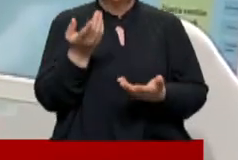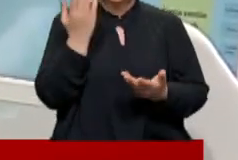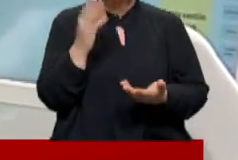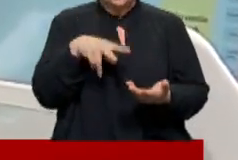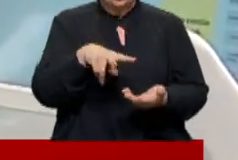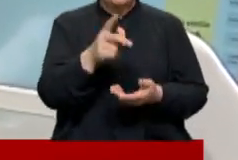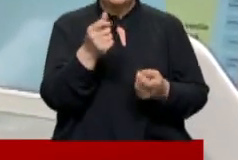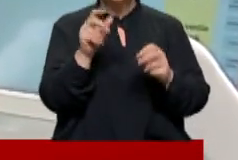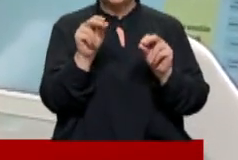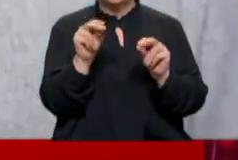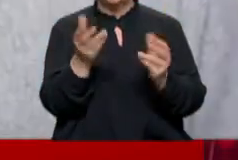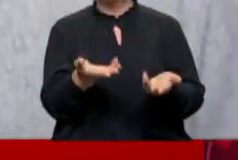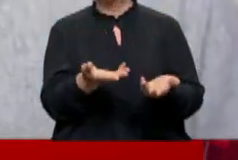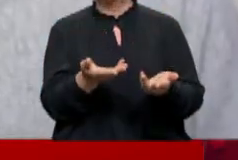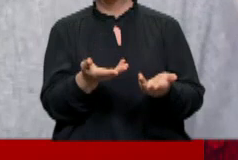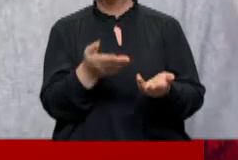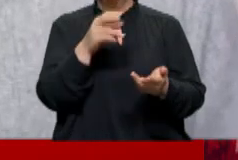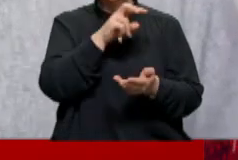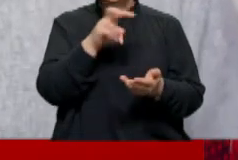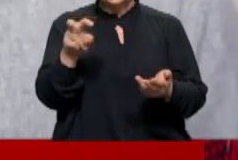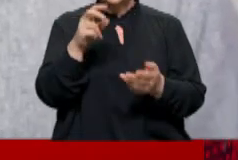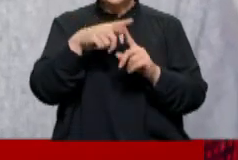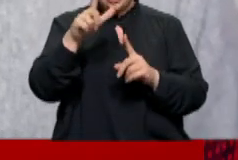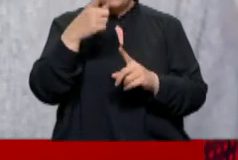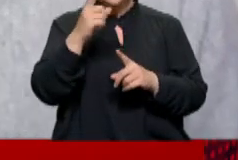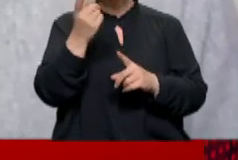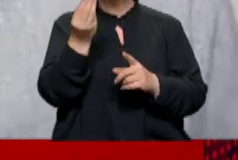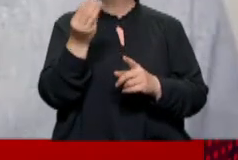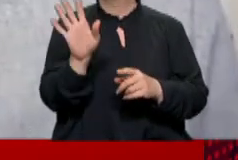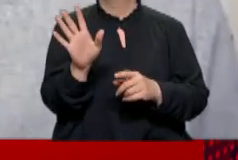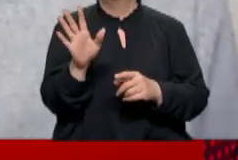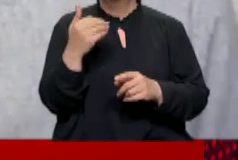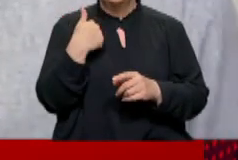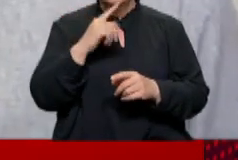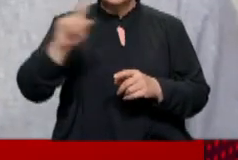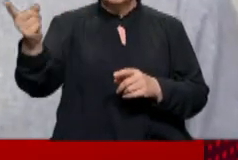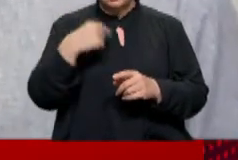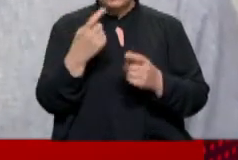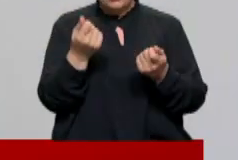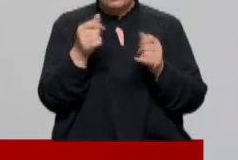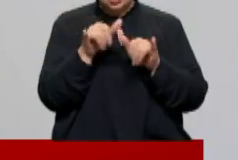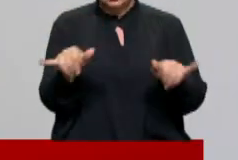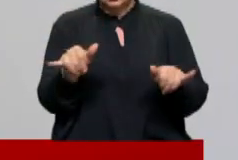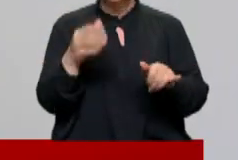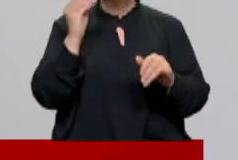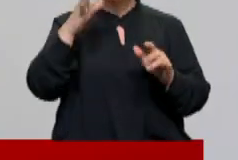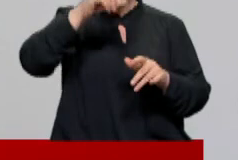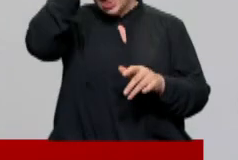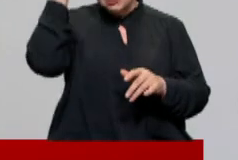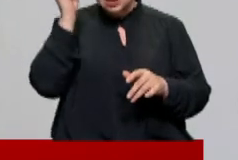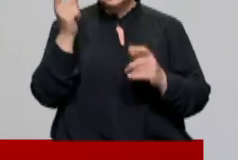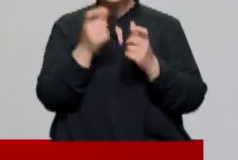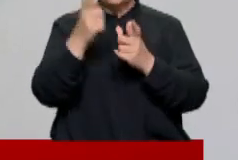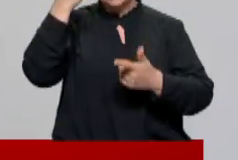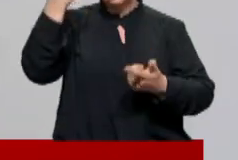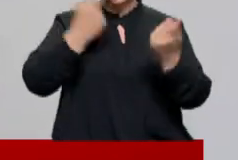ancak yol paralarına yetiyordu. Verdiğiniz 800 TL, 1000 TL çok para değil. Benim oraya gidip gelme param zaten. Pek çok hemşire